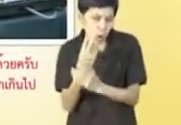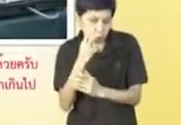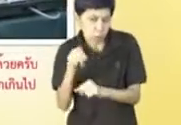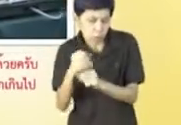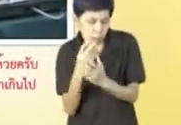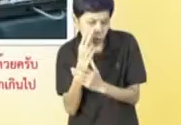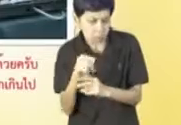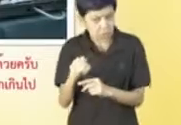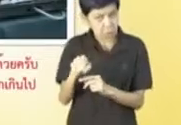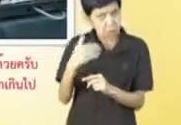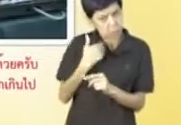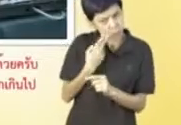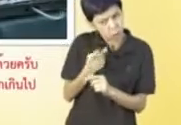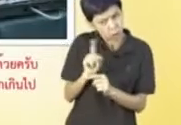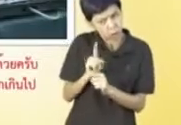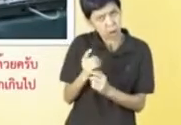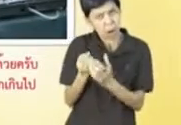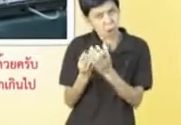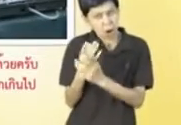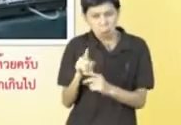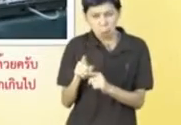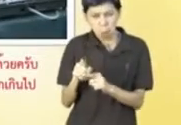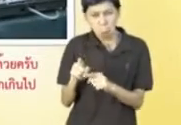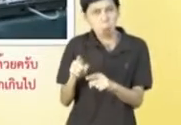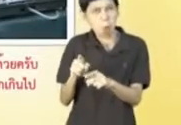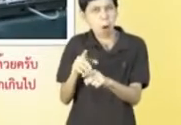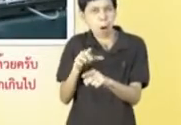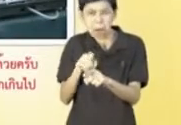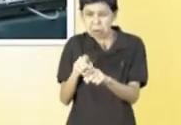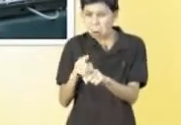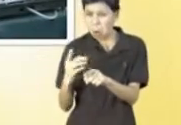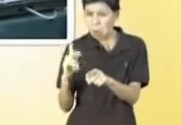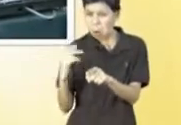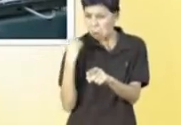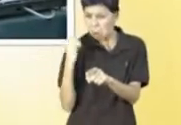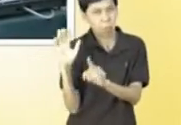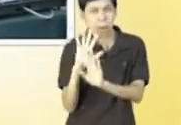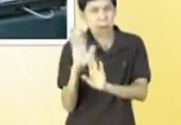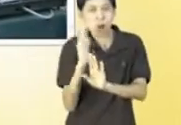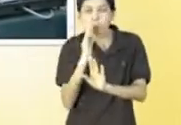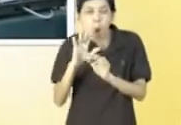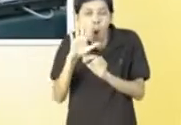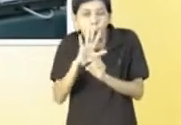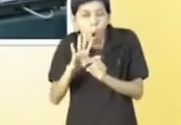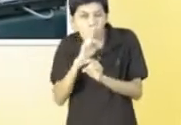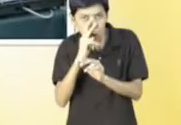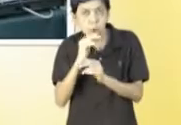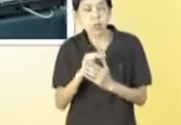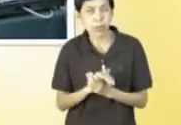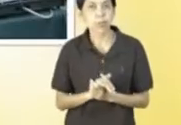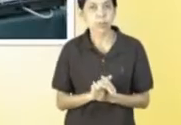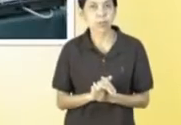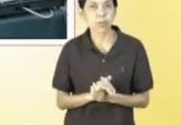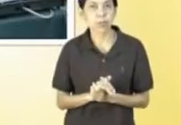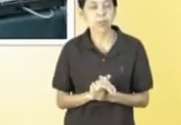ยฮ ะ ว่าเราควรจะไม่ใช้ขี้เหล็กแก่มากเกินไป แก่มากเกินไป มันจะขมนะฮะแล้วผมขอ รวมทั้งด